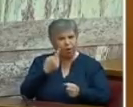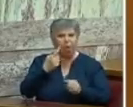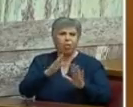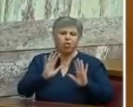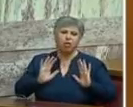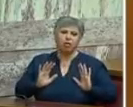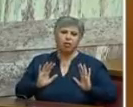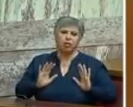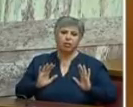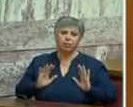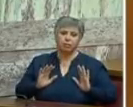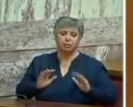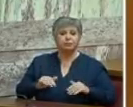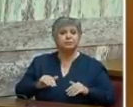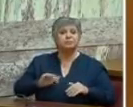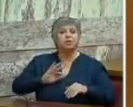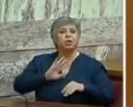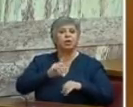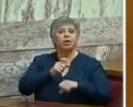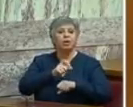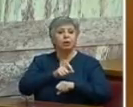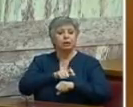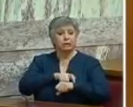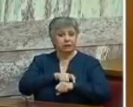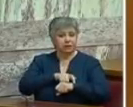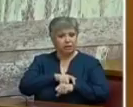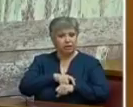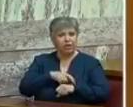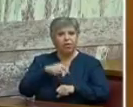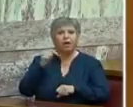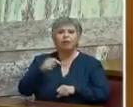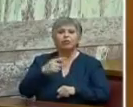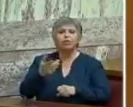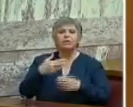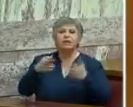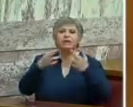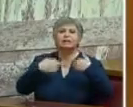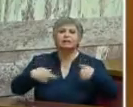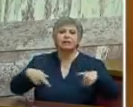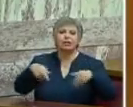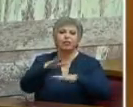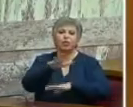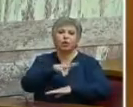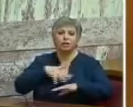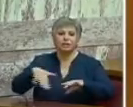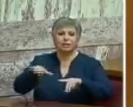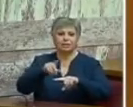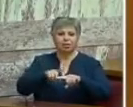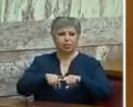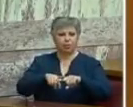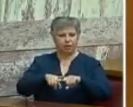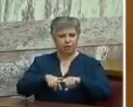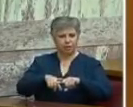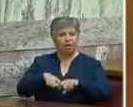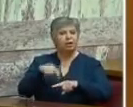Όταν βγαίνουν και ρίχνουν το ΣΤΕ, το νόμο του Γαβρόγλου για τη δημοκρατική εκλογή των διευθυντών στα